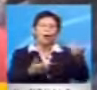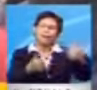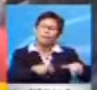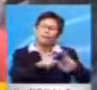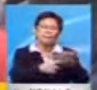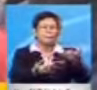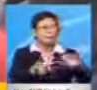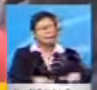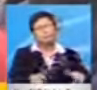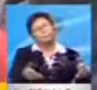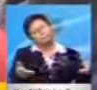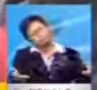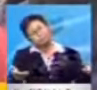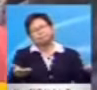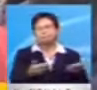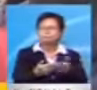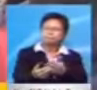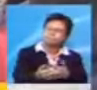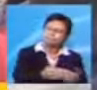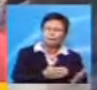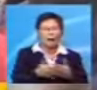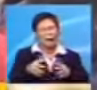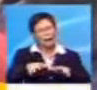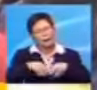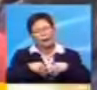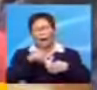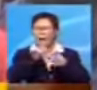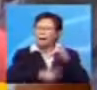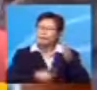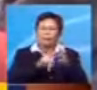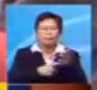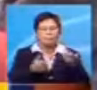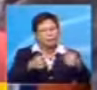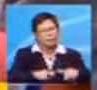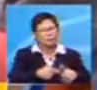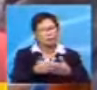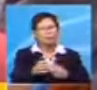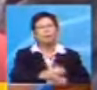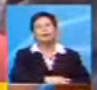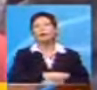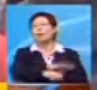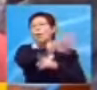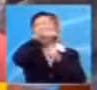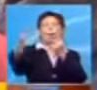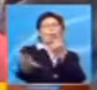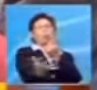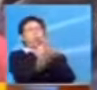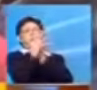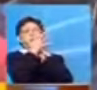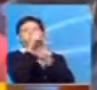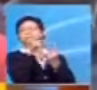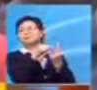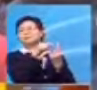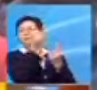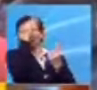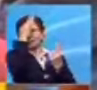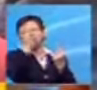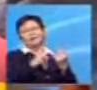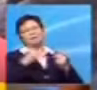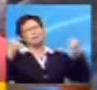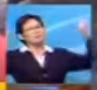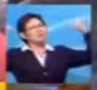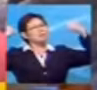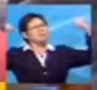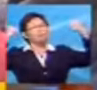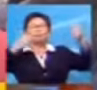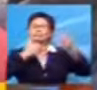Fated for my dad to be but No Matter What he captured the hearts of many as a hero So I believe